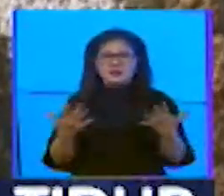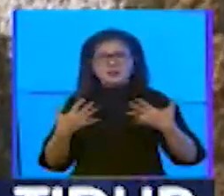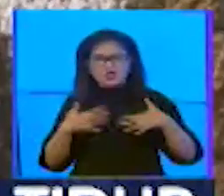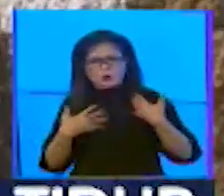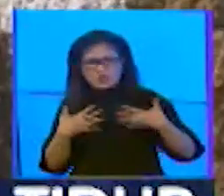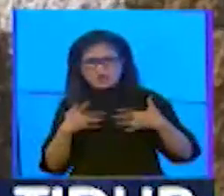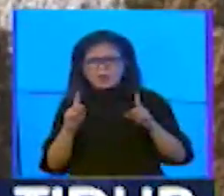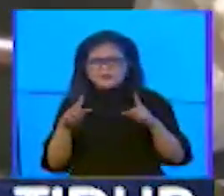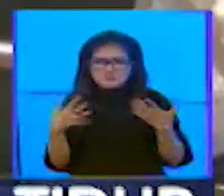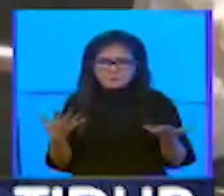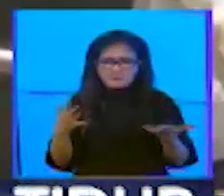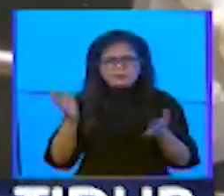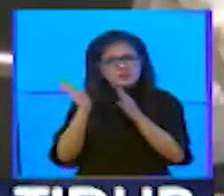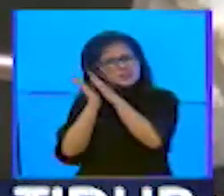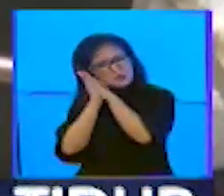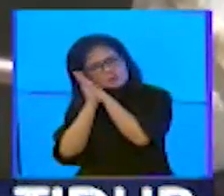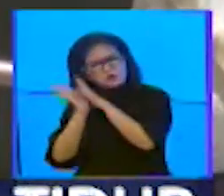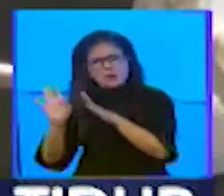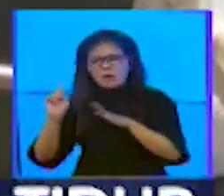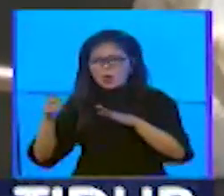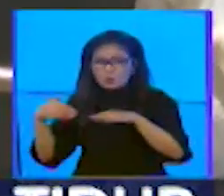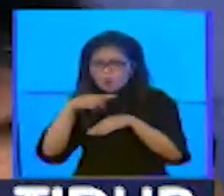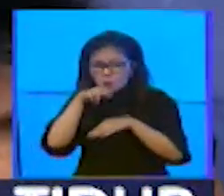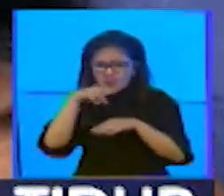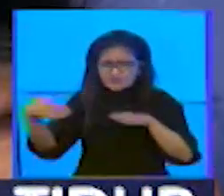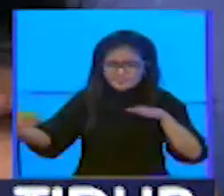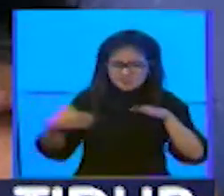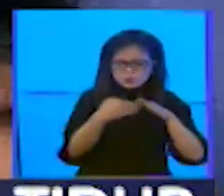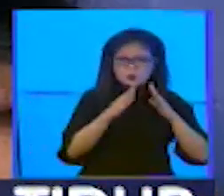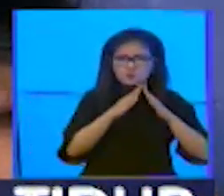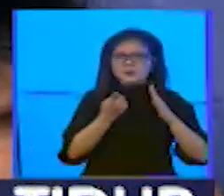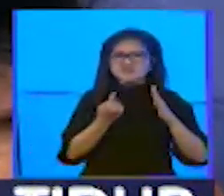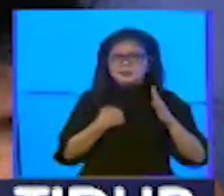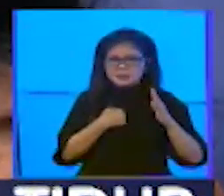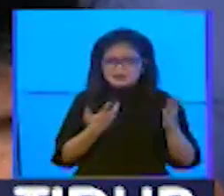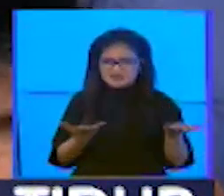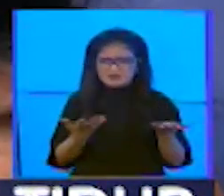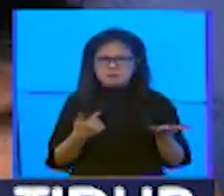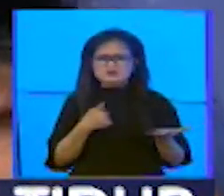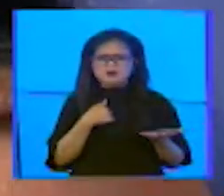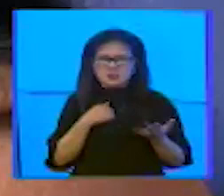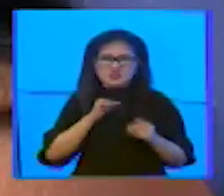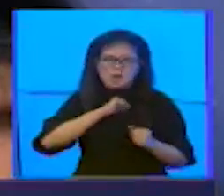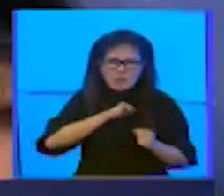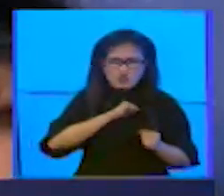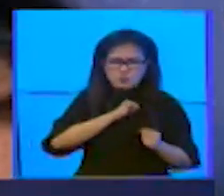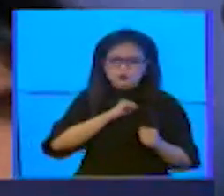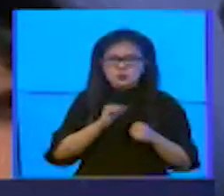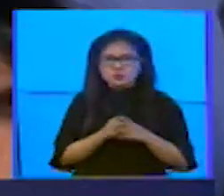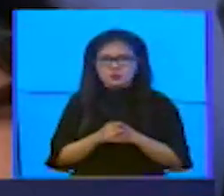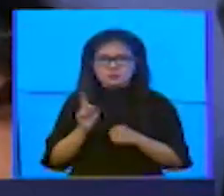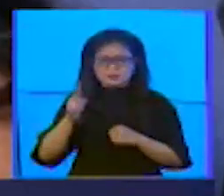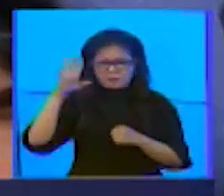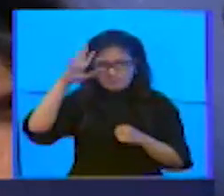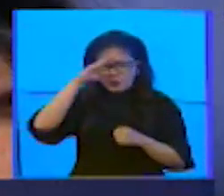tidak bisa tidur karena khawatir ular masuk ke rumah mereka. Saya juga was-was, setiap hari juga saya juga mikirin kalau malam takut